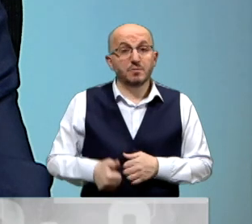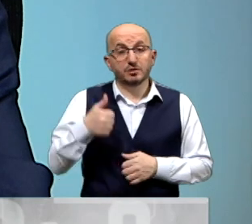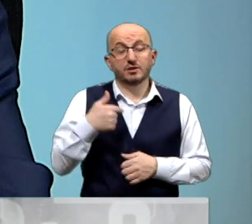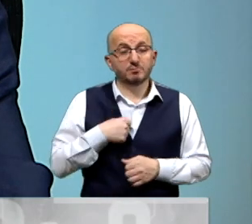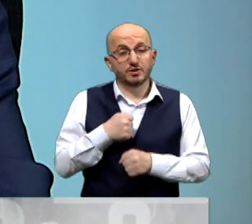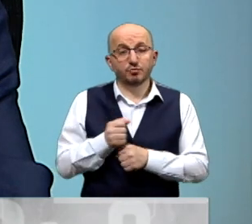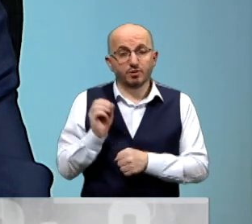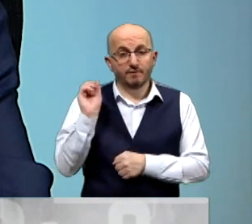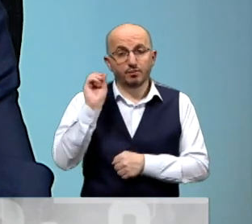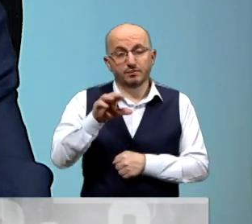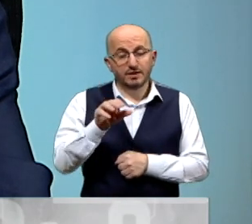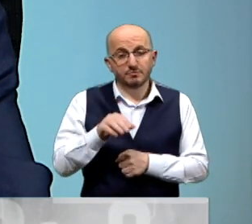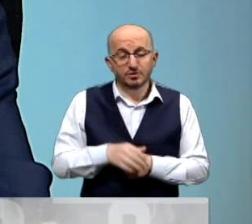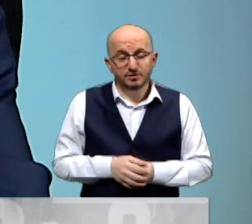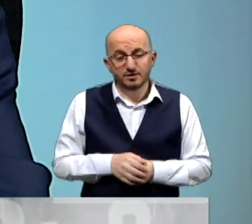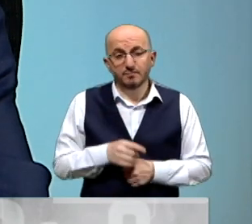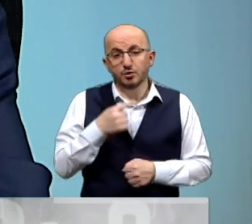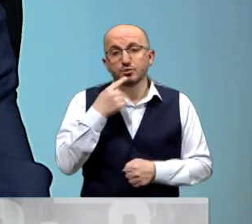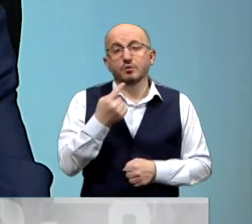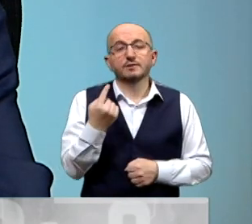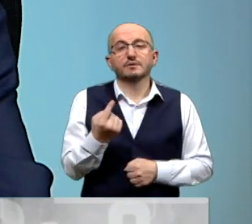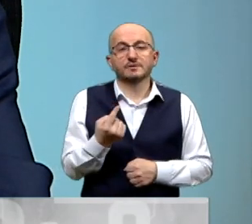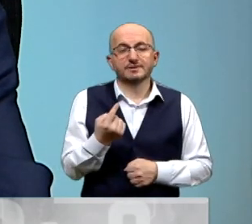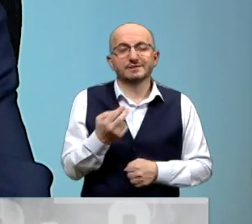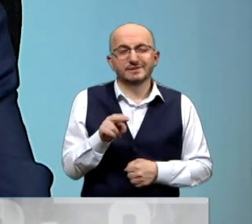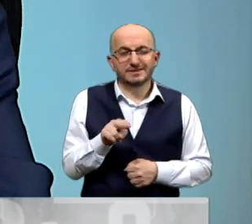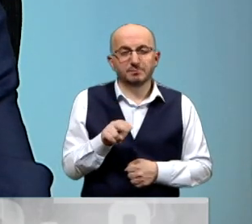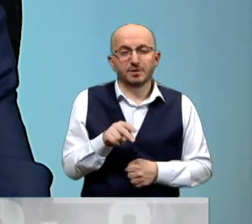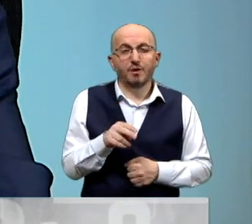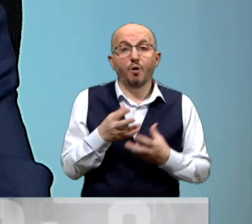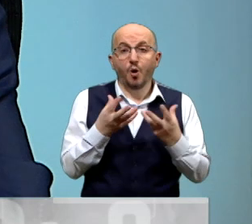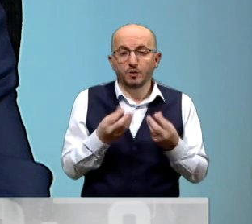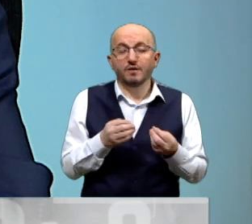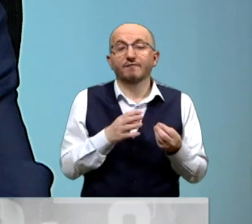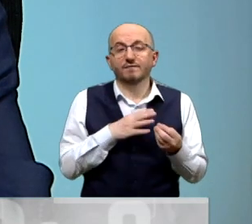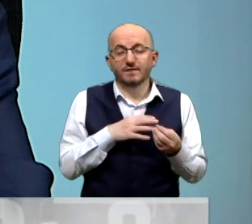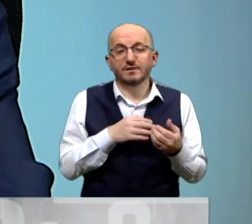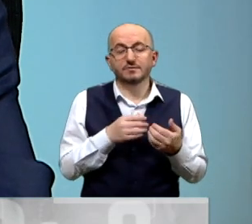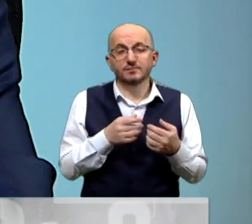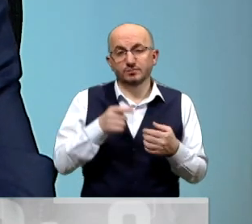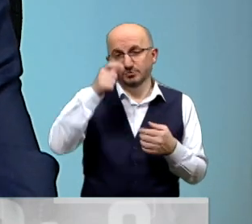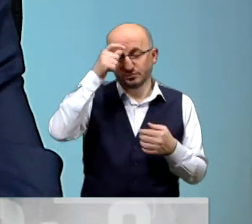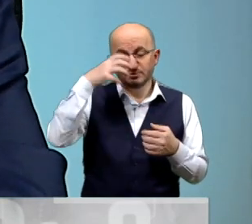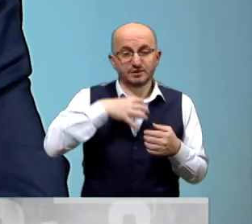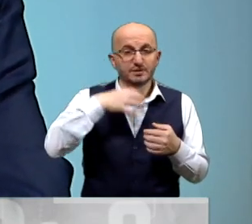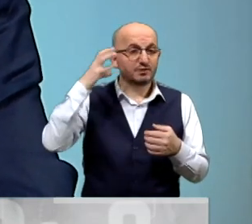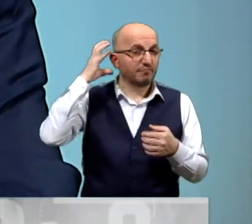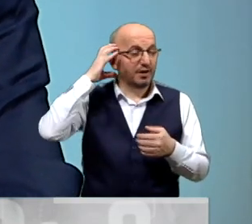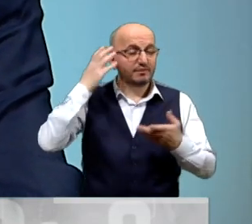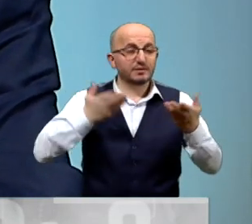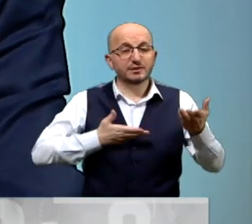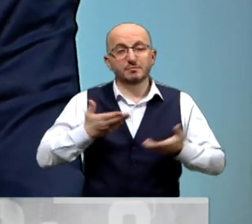beni görevlendirmişti bu söylediğiniz şekilde olanlar var tabii biz Türkiye Diyanet Vakfı'nın